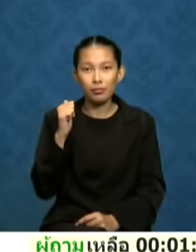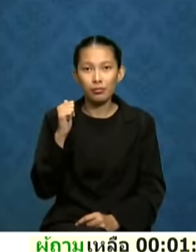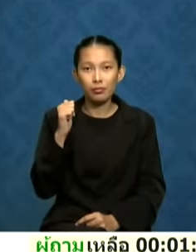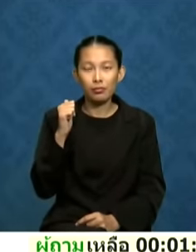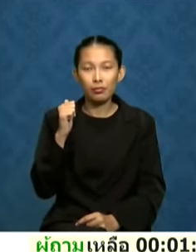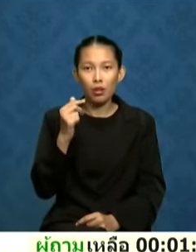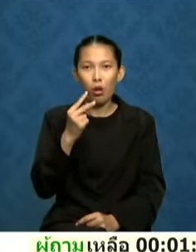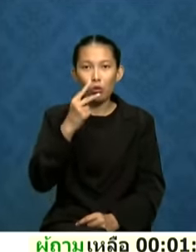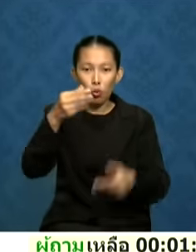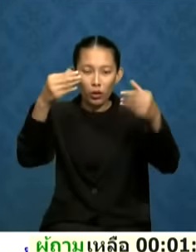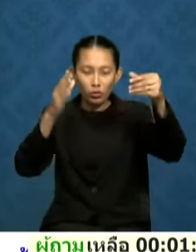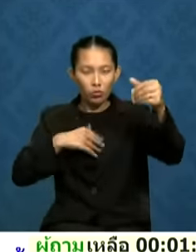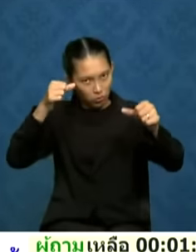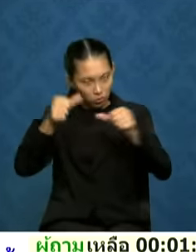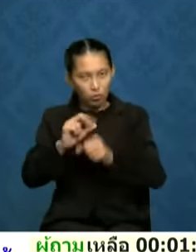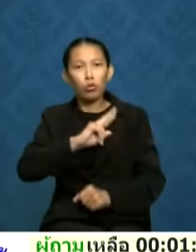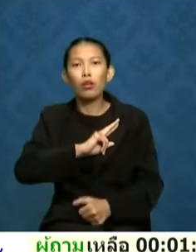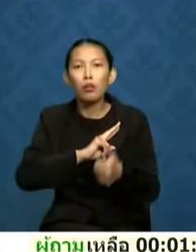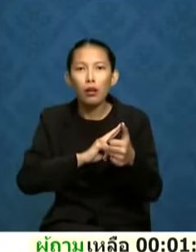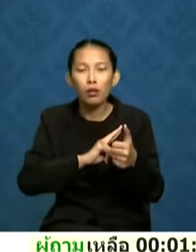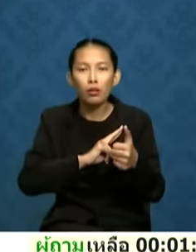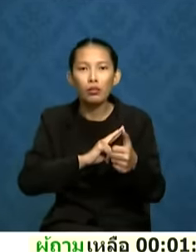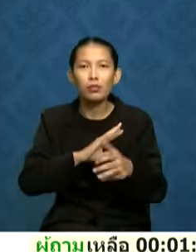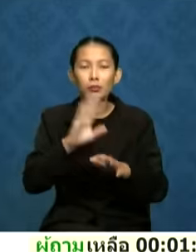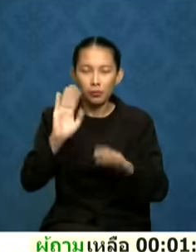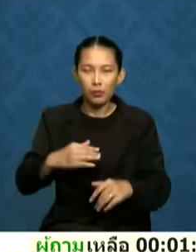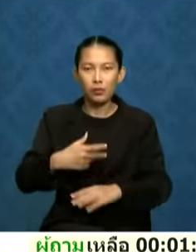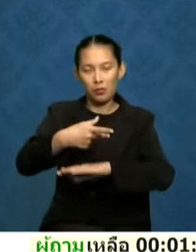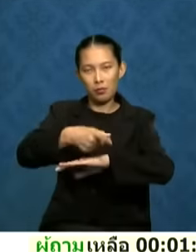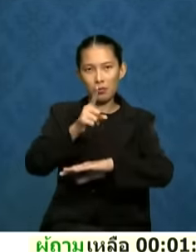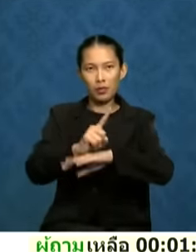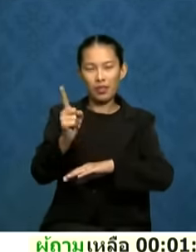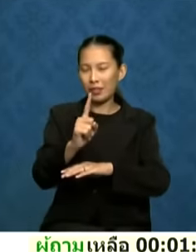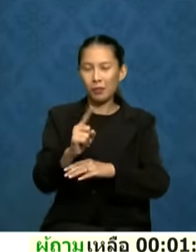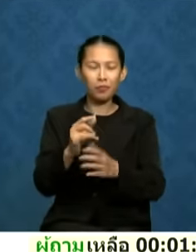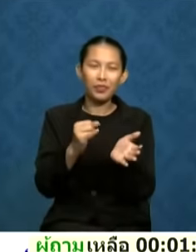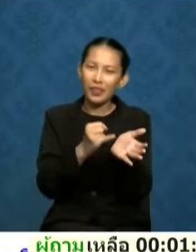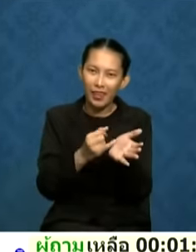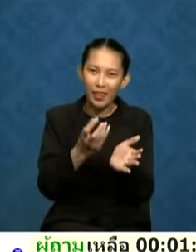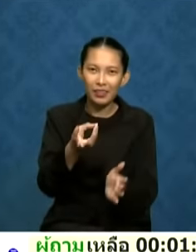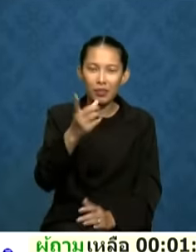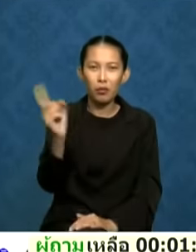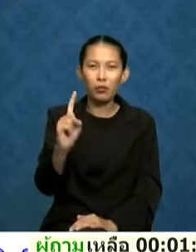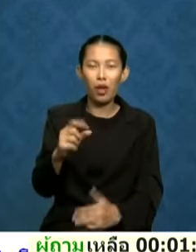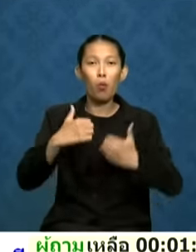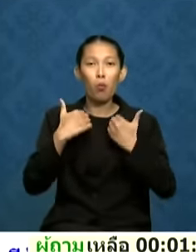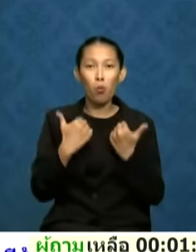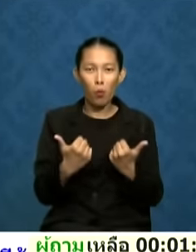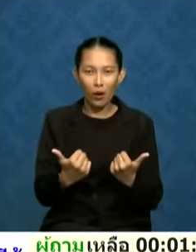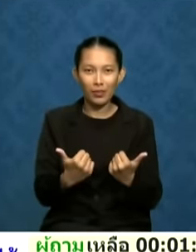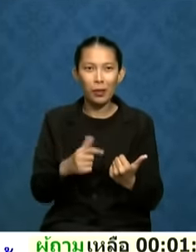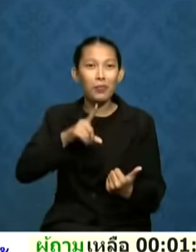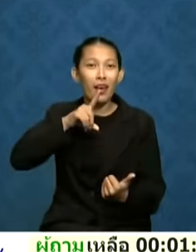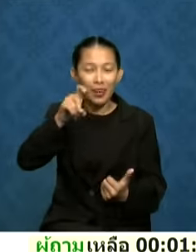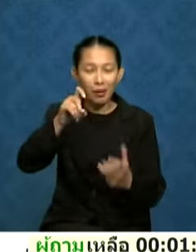ท่านสองกระจก secondแลทยจตเองได้หอเปล่าเดยนั้ครั ท่ประธาน สั้นสง่ายงายนดเดียววันนี้คำ